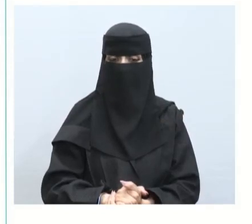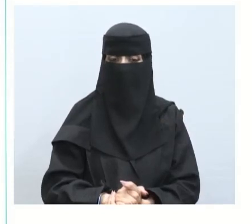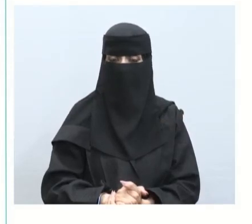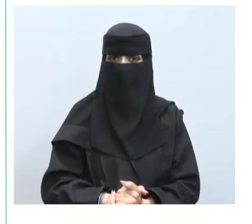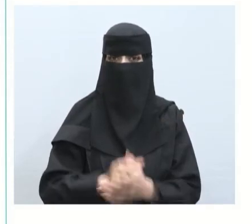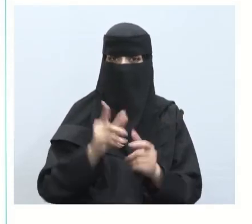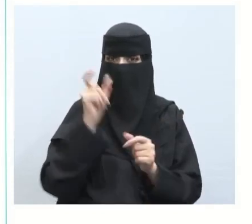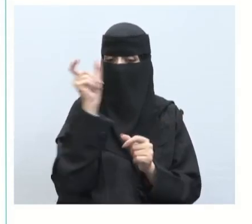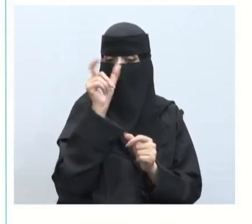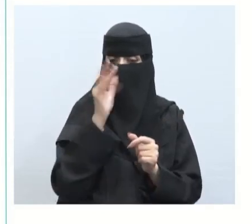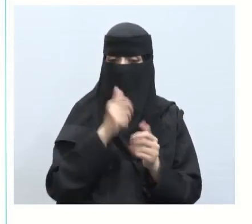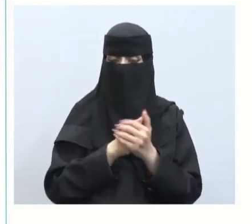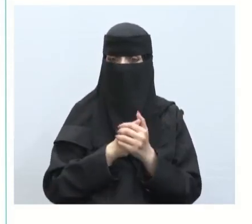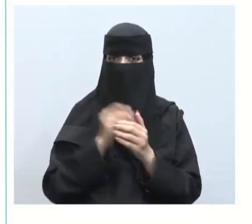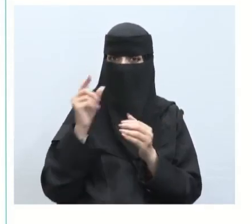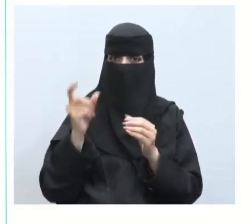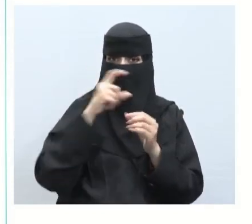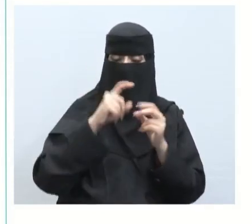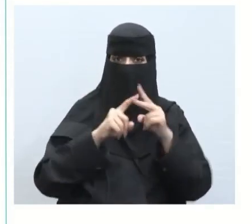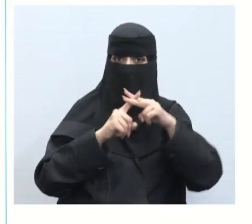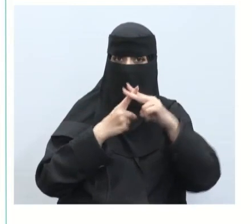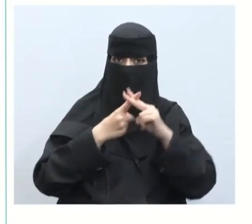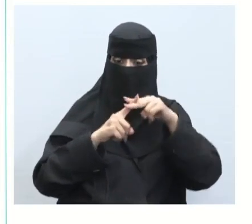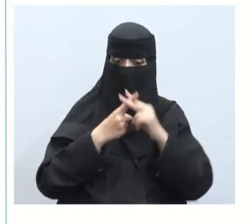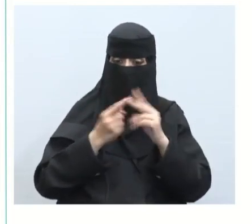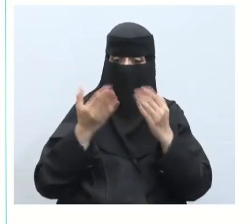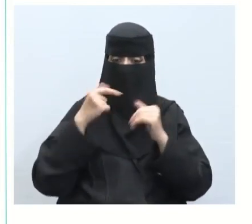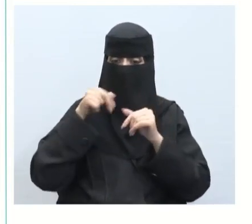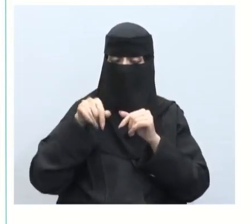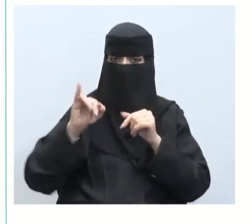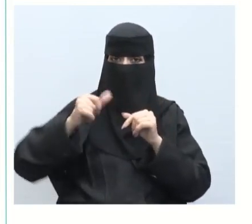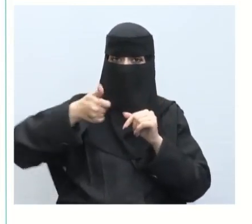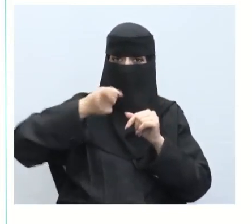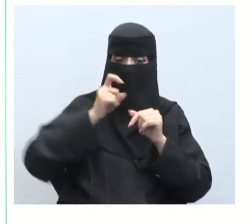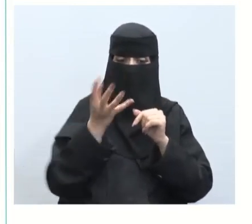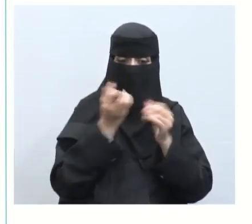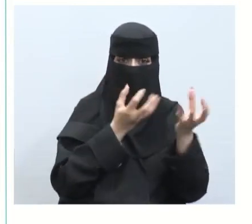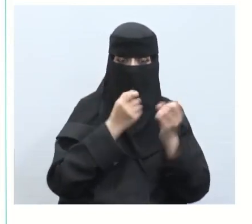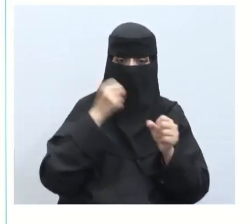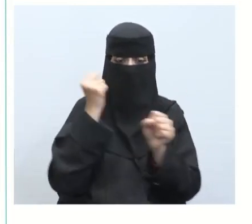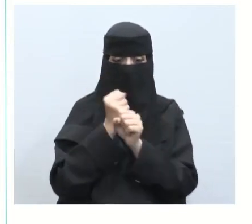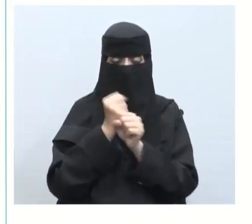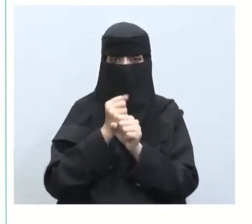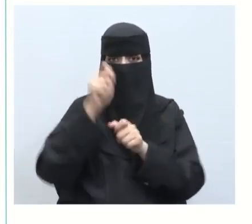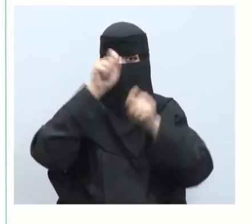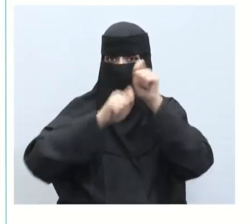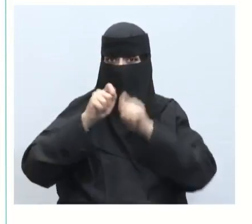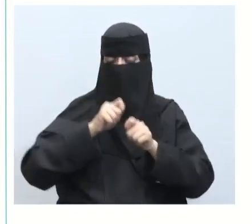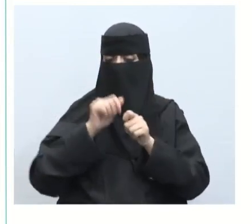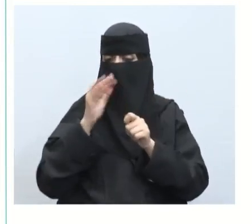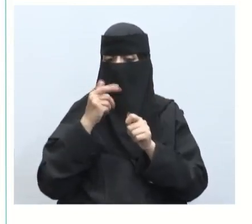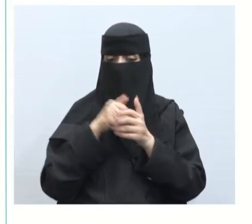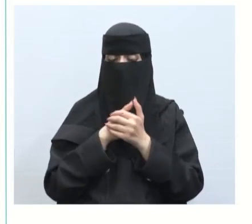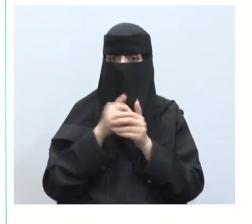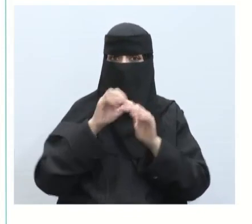نقوم قوم بكتابه في الفراق هل نكتب ادوات موارد عمل عمليات ذكرنا ان الافراد والمال والمنشات